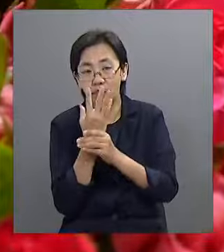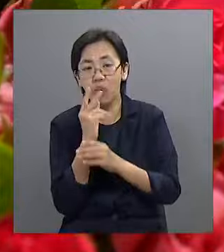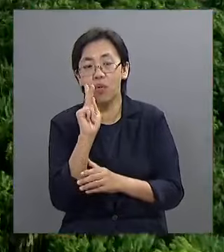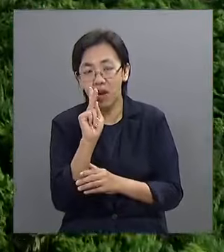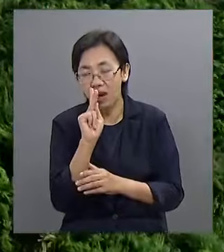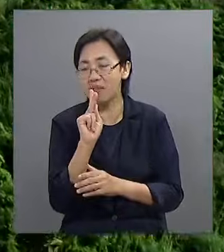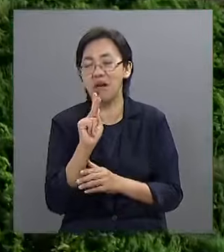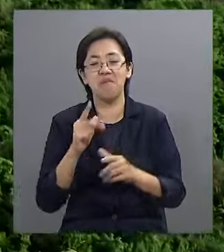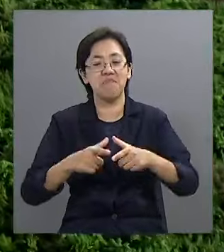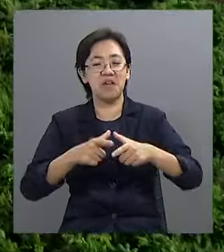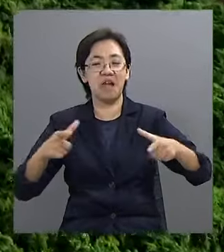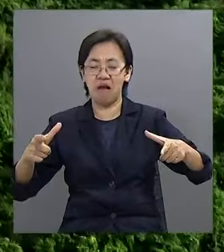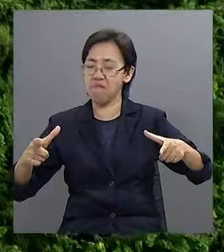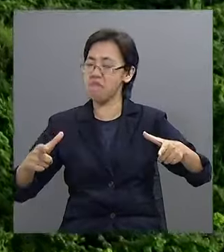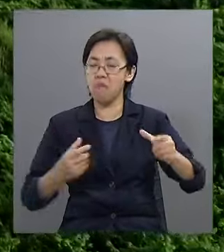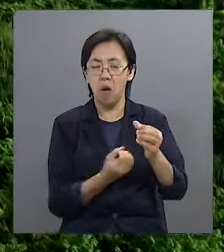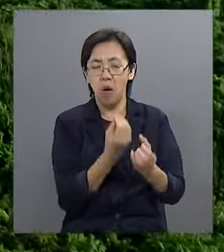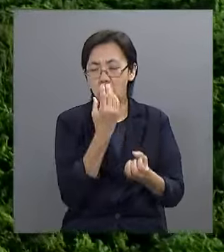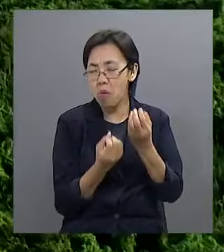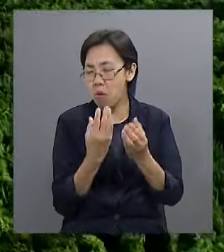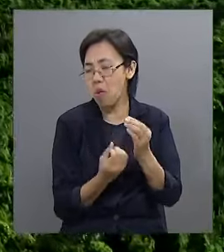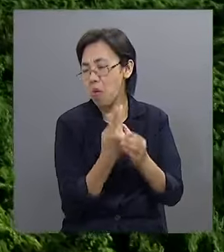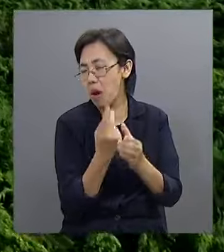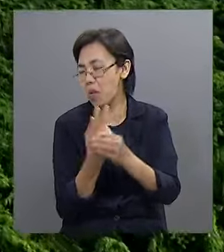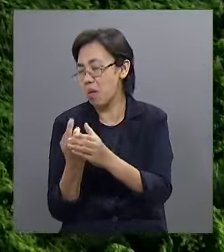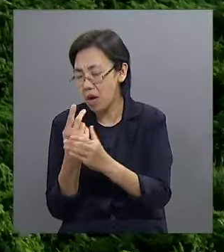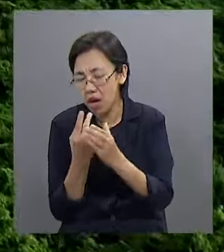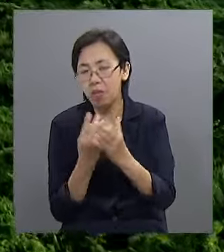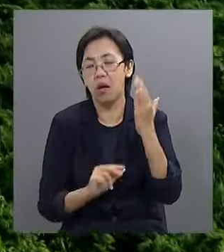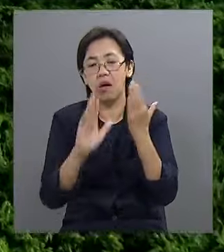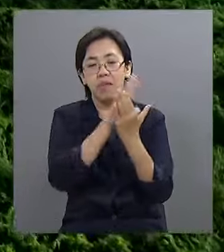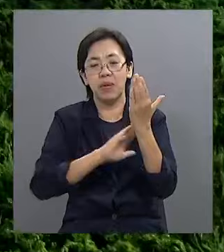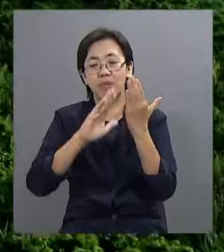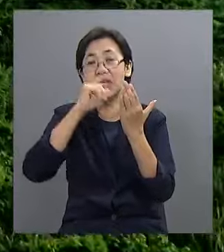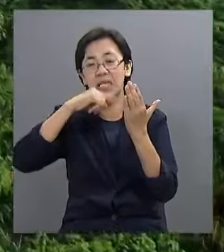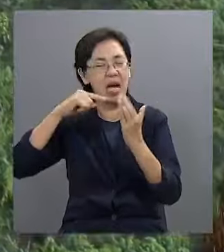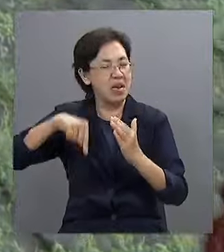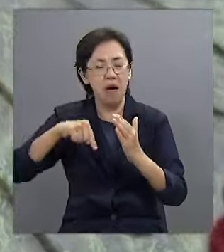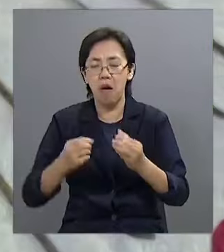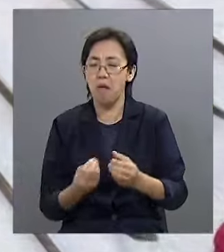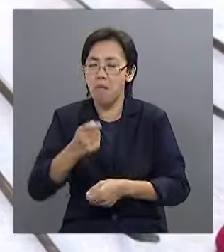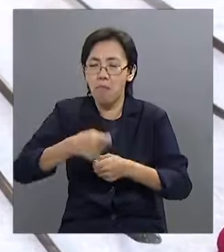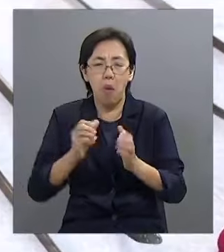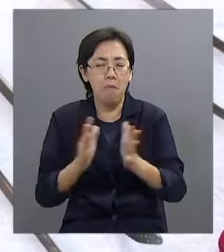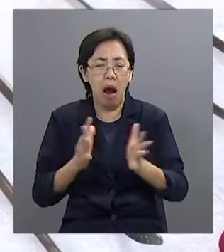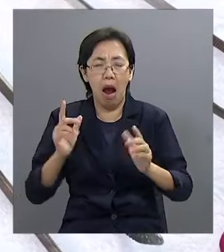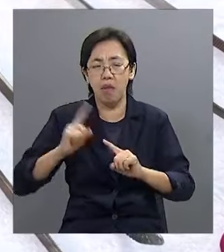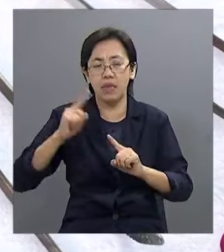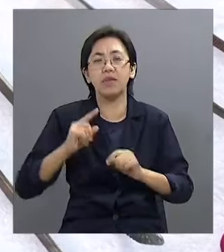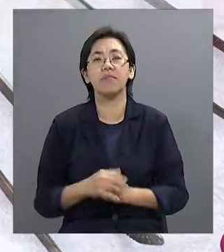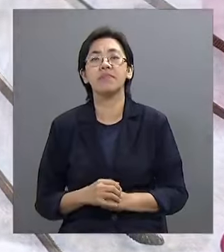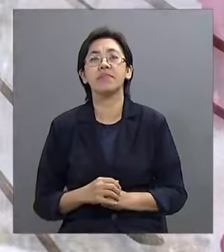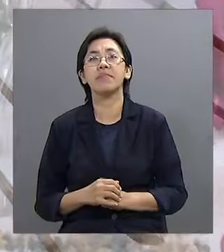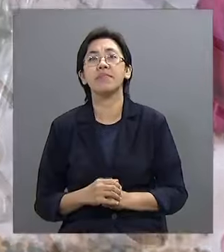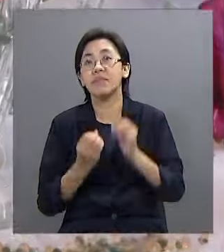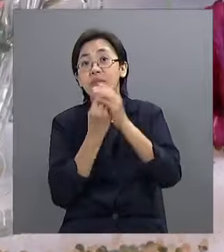ไทยแต่มีต่อนะว่าไร่ปฐมเพชรได้มีการพัฒนานำดอกกุหลาบมาสตาร์ฟแล้วใส่ในโหล